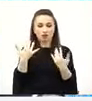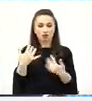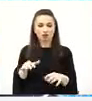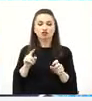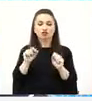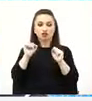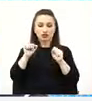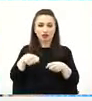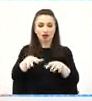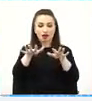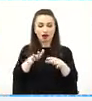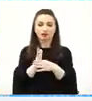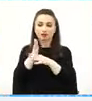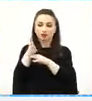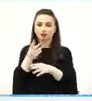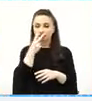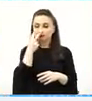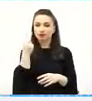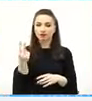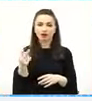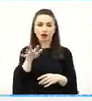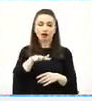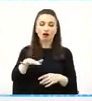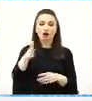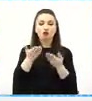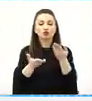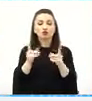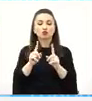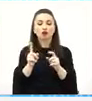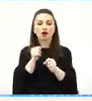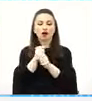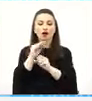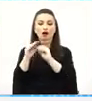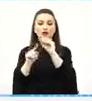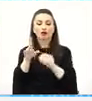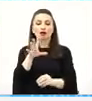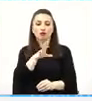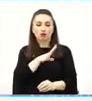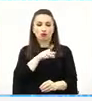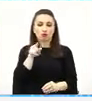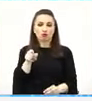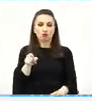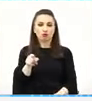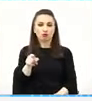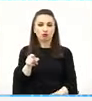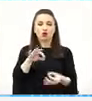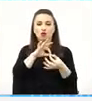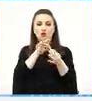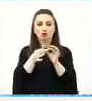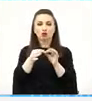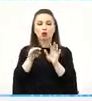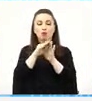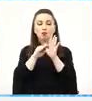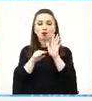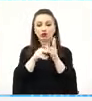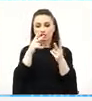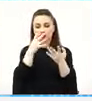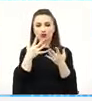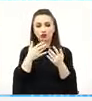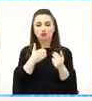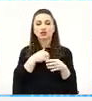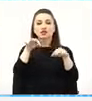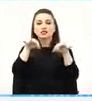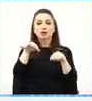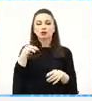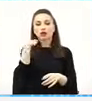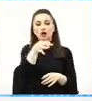გვექნება შესაძლებლობა ადგილზე მივიდეთ და ვნახოთ, თუ რა გაკეთდა კონკრეტული პროექტის სახით, მინდა